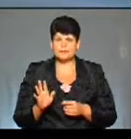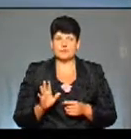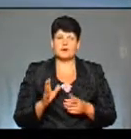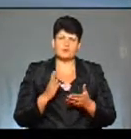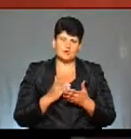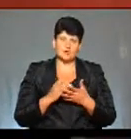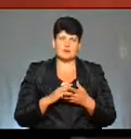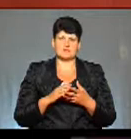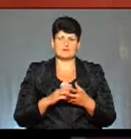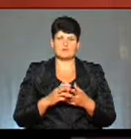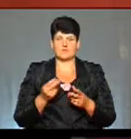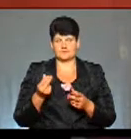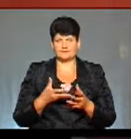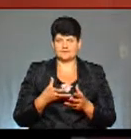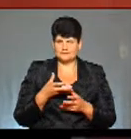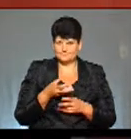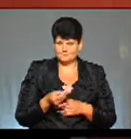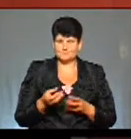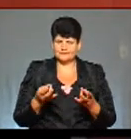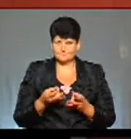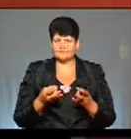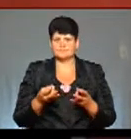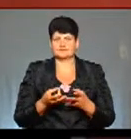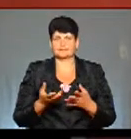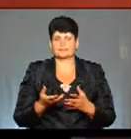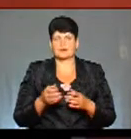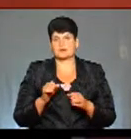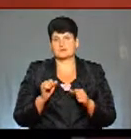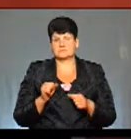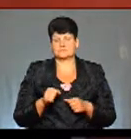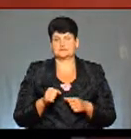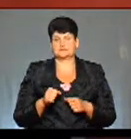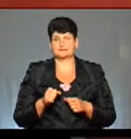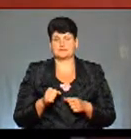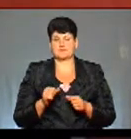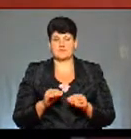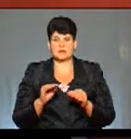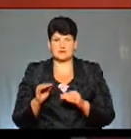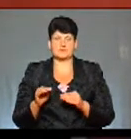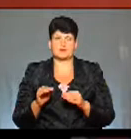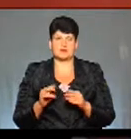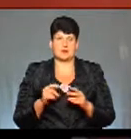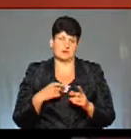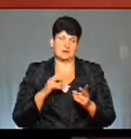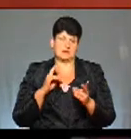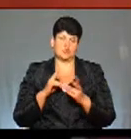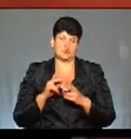є вкладення треба зробити, і десь щось відкласти, може, прибуткове, а піти на зустріч людям. Хочу